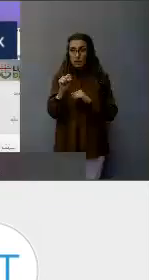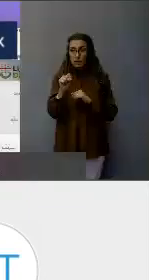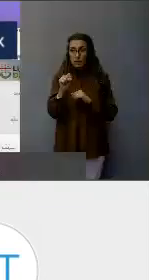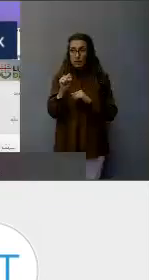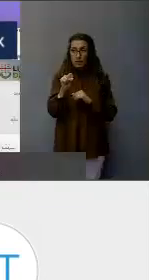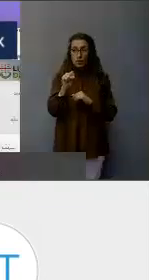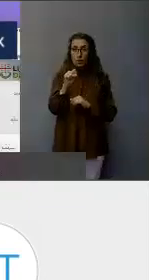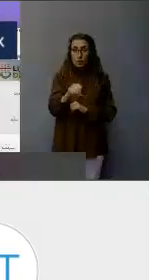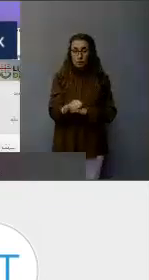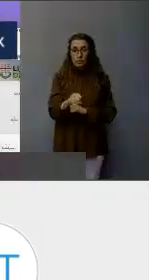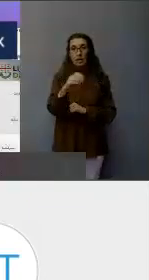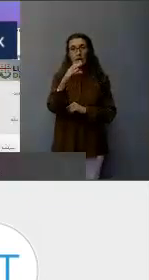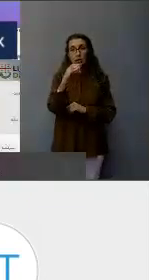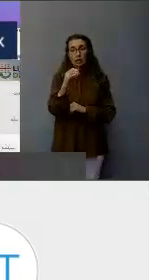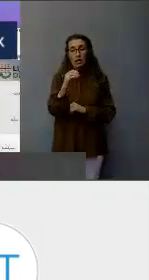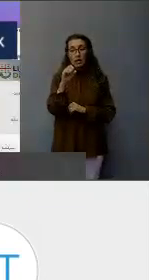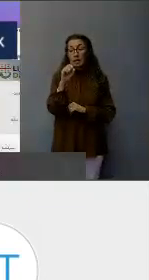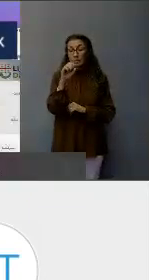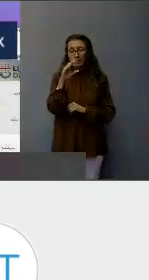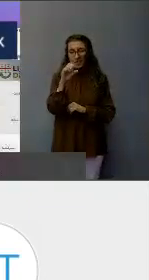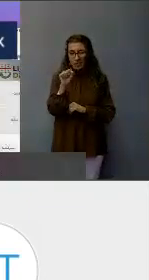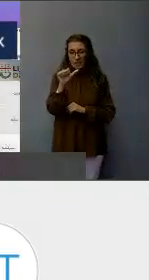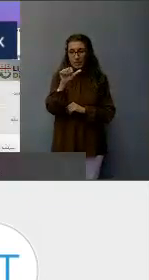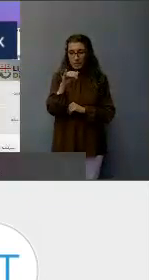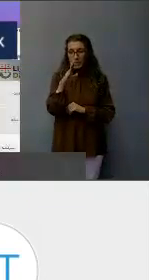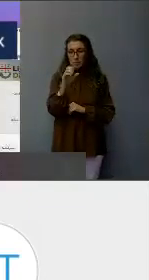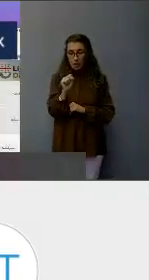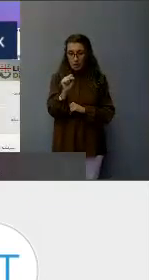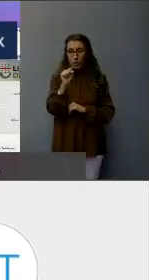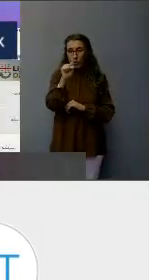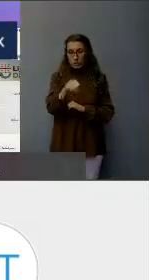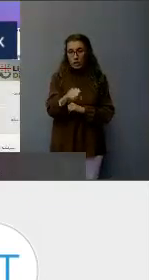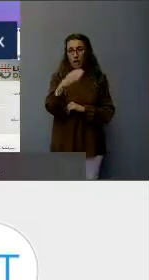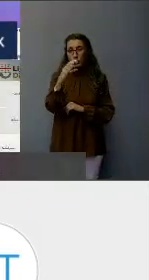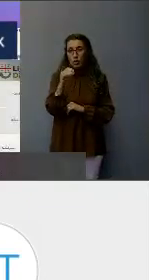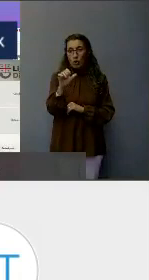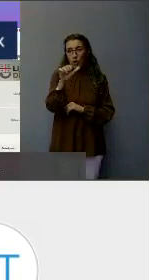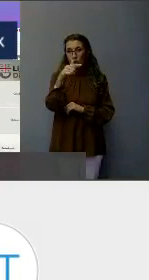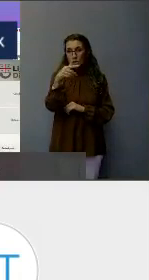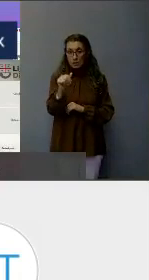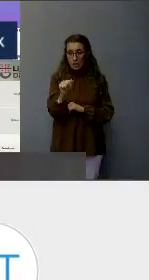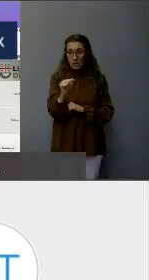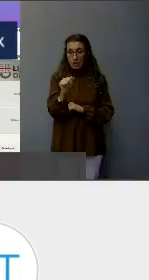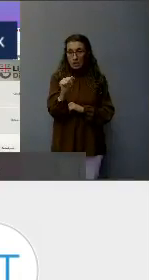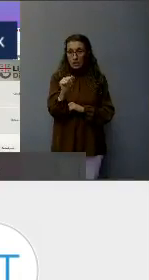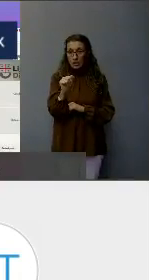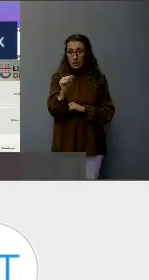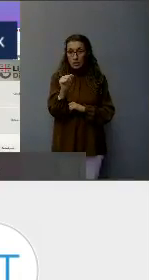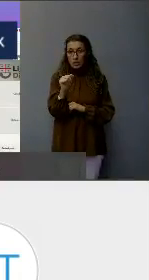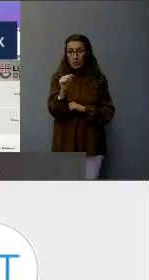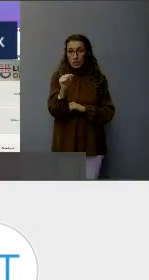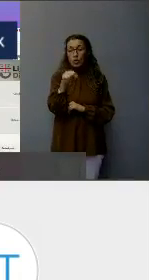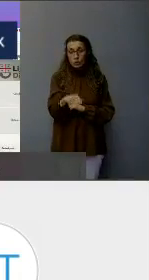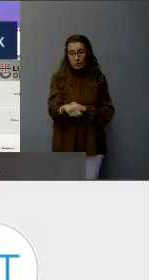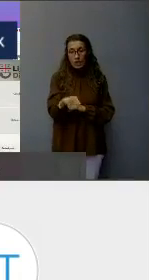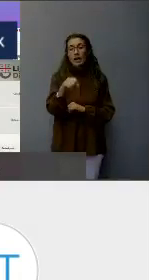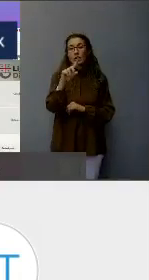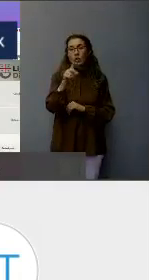però consigliere cassiba contrario consigliere costa contrario